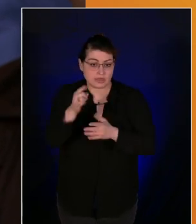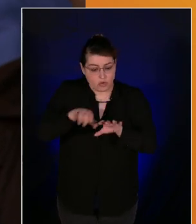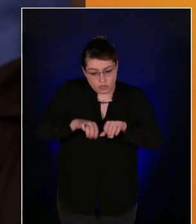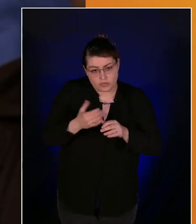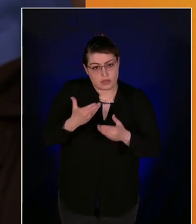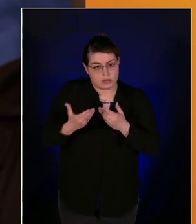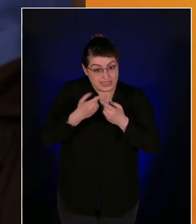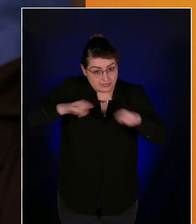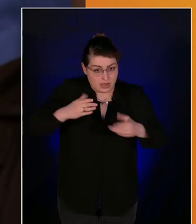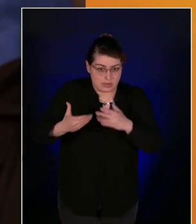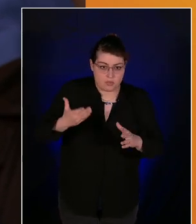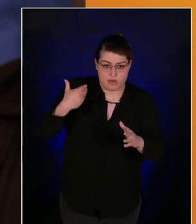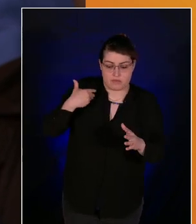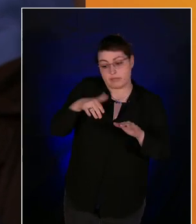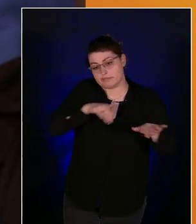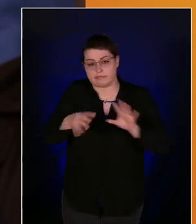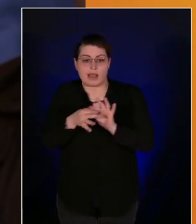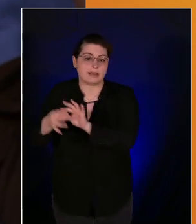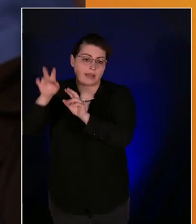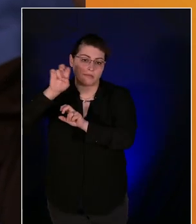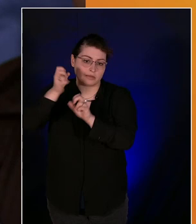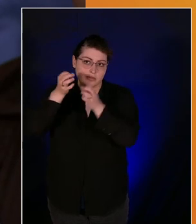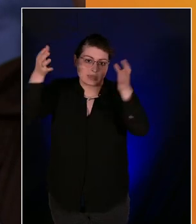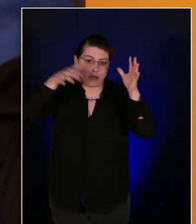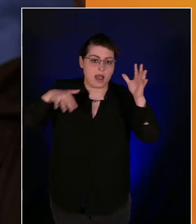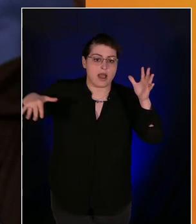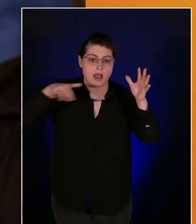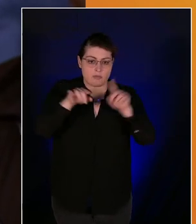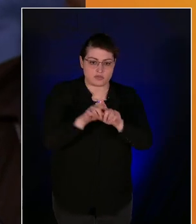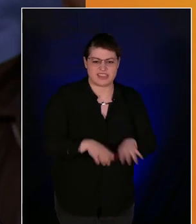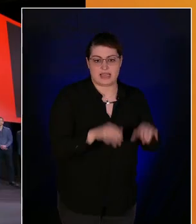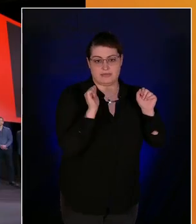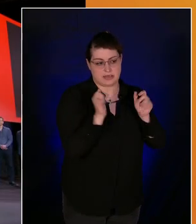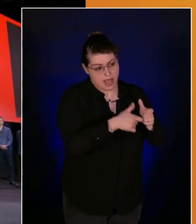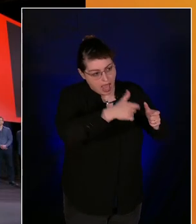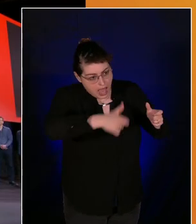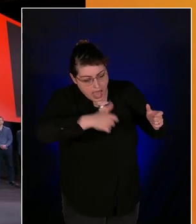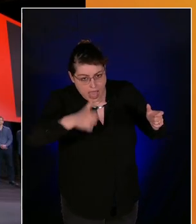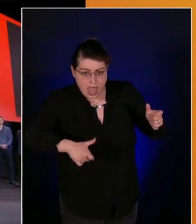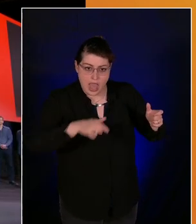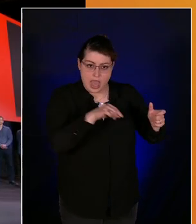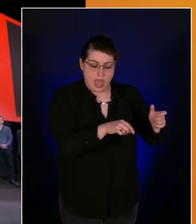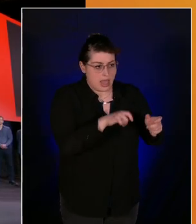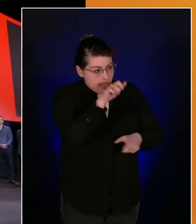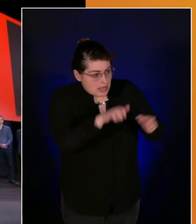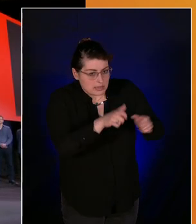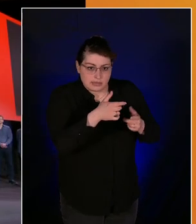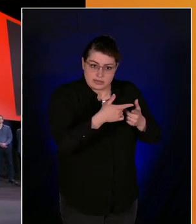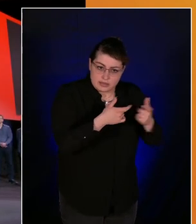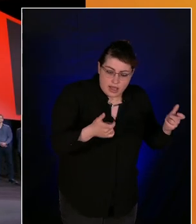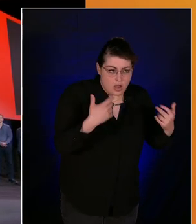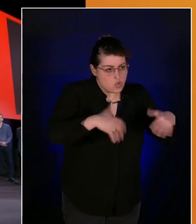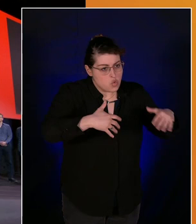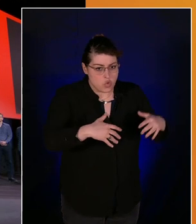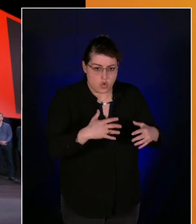autrement pour répondre aux enjeux environnementaux et pour mettre fin à cette saignée industrielle qui affaiblit notre pays depuis